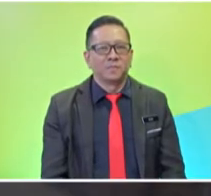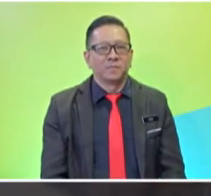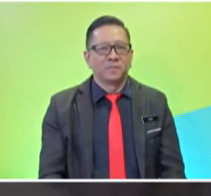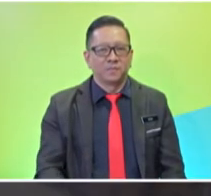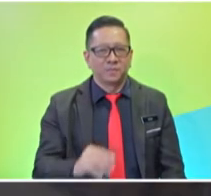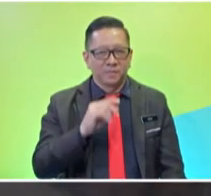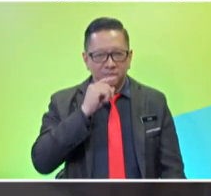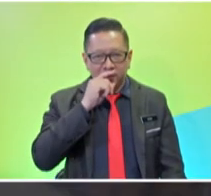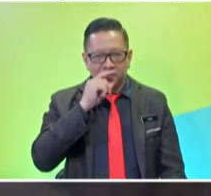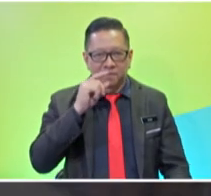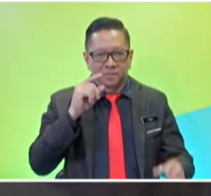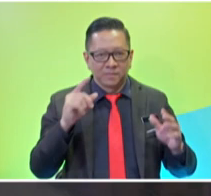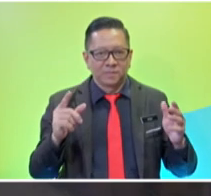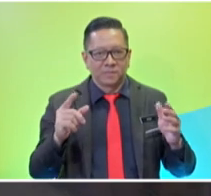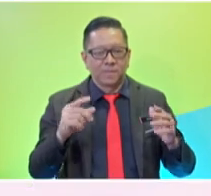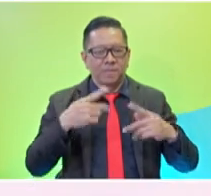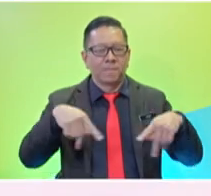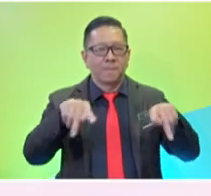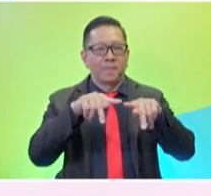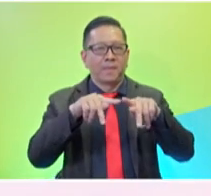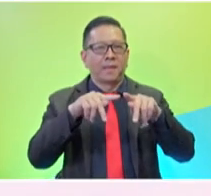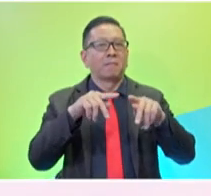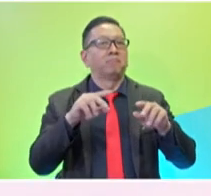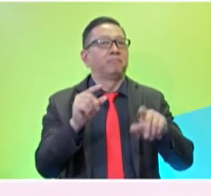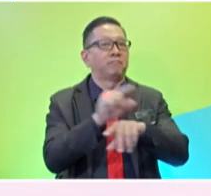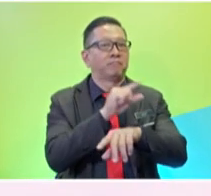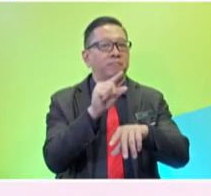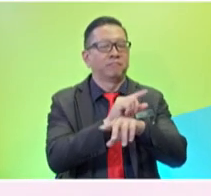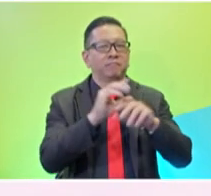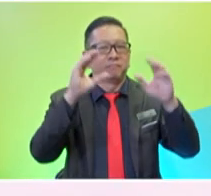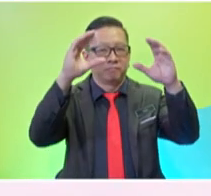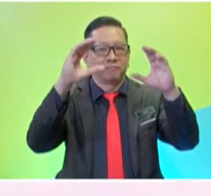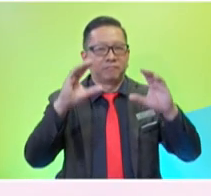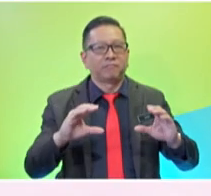pemain di mana yang menggunakan kaidah pendalaman